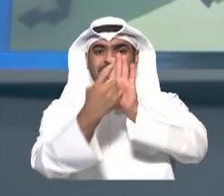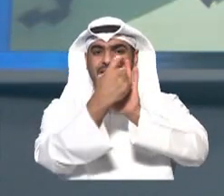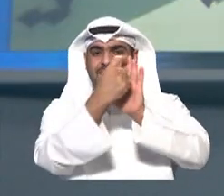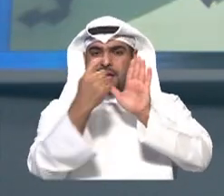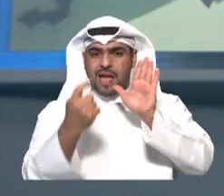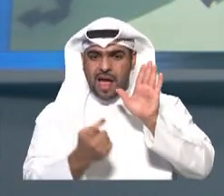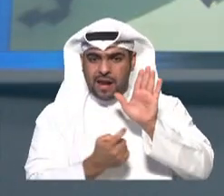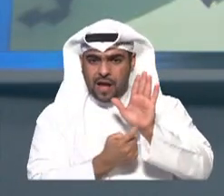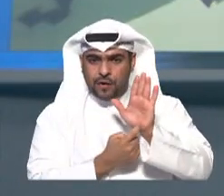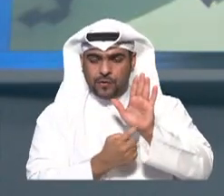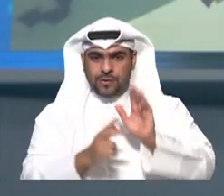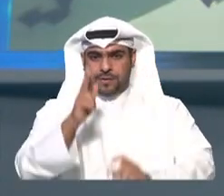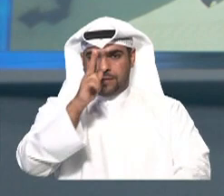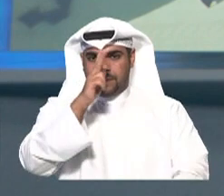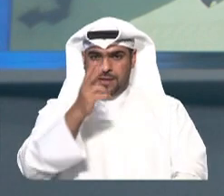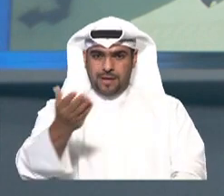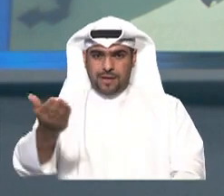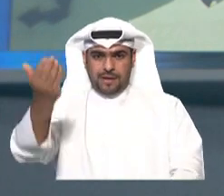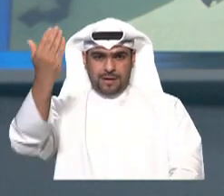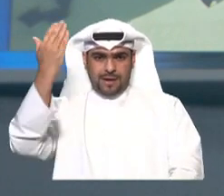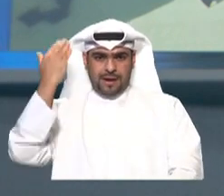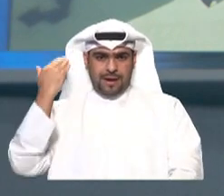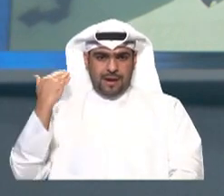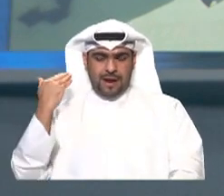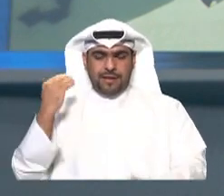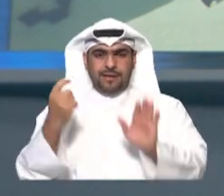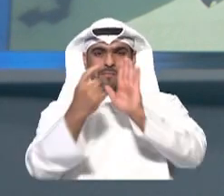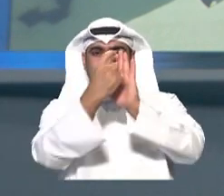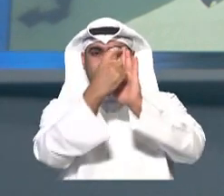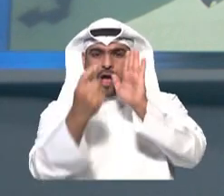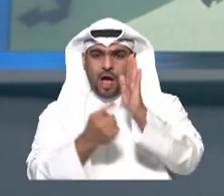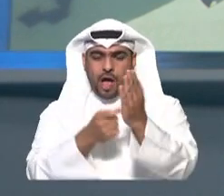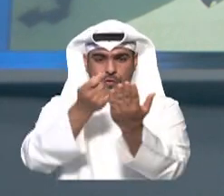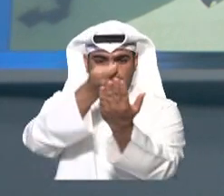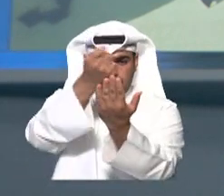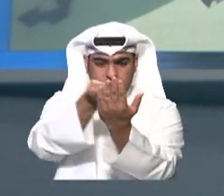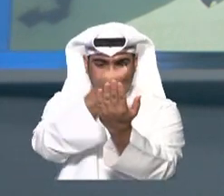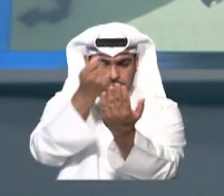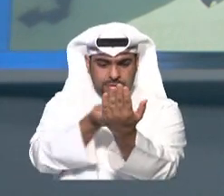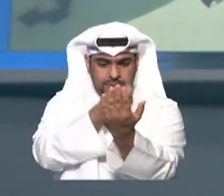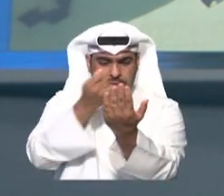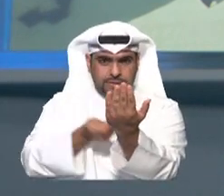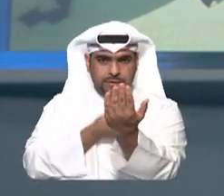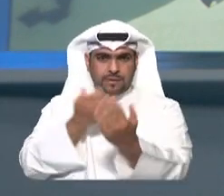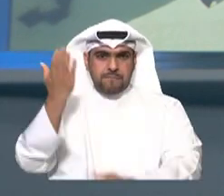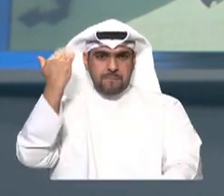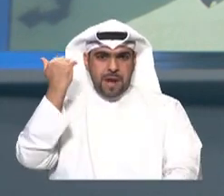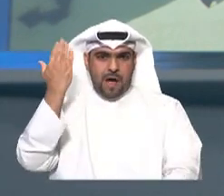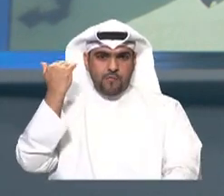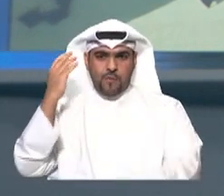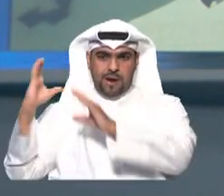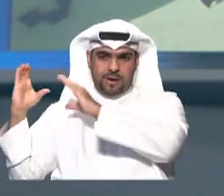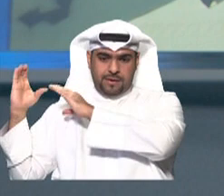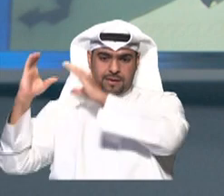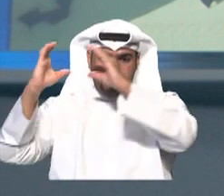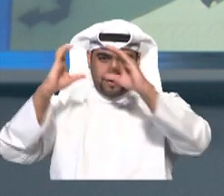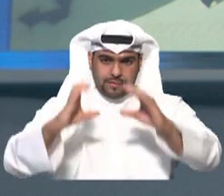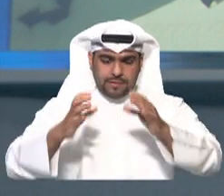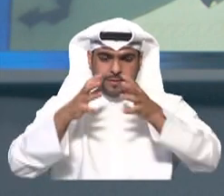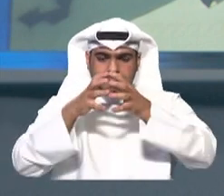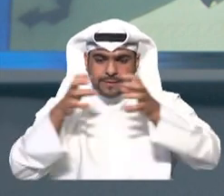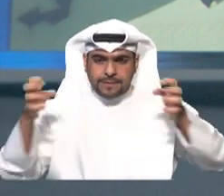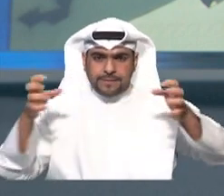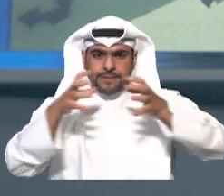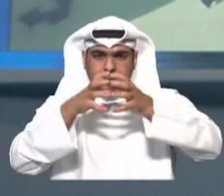الجذور التاريخية للنظريات والمدونات القانونية. نعم، المؤتمر يستمر على مدار يومين ويشارك فيه ما يقرب